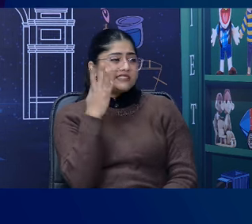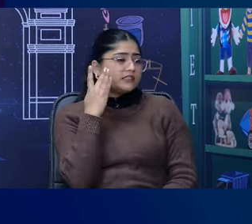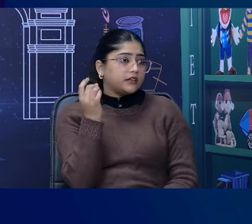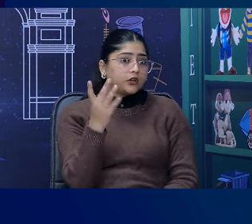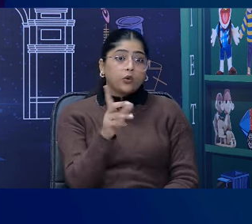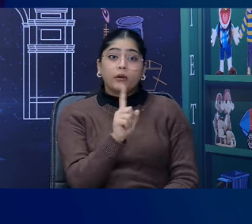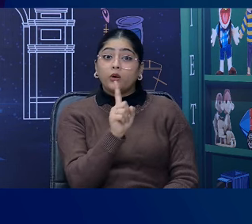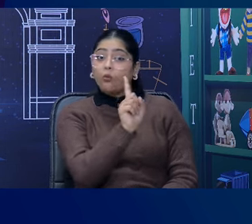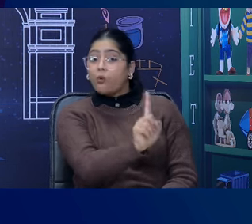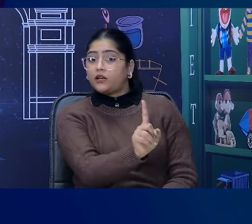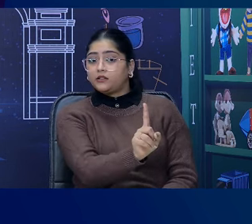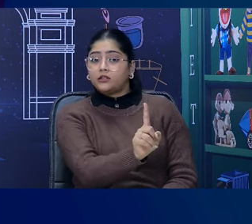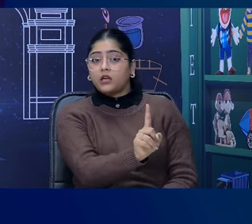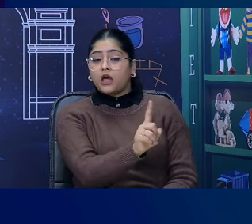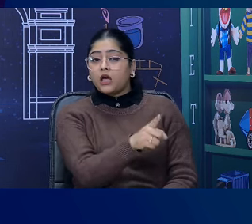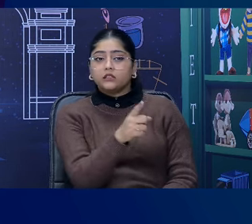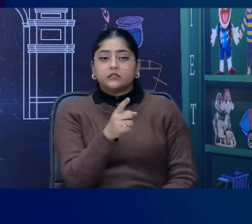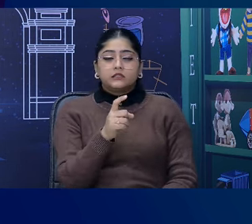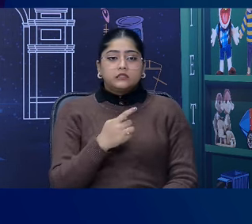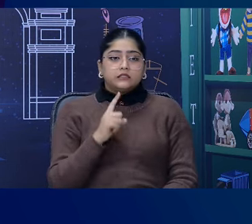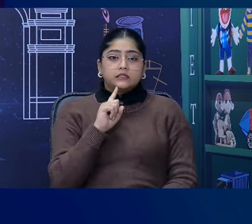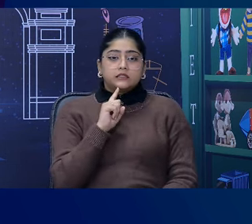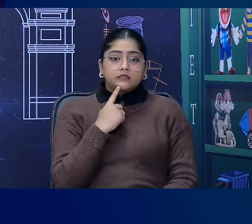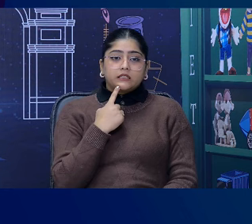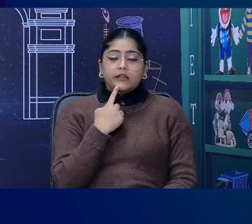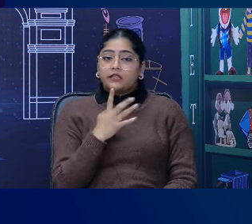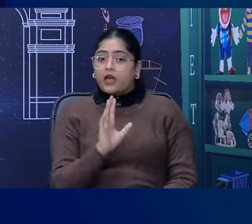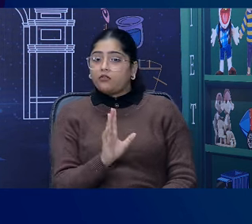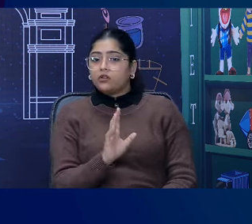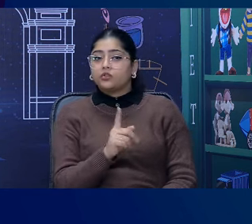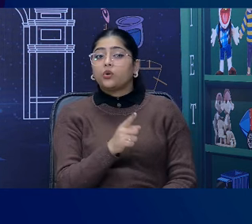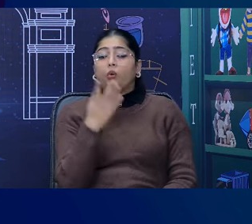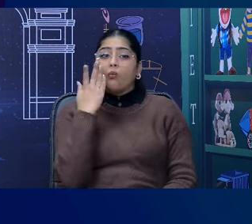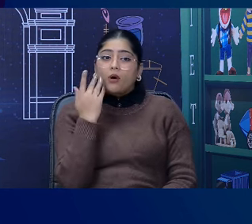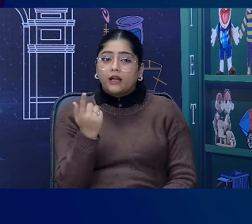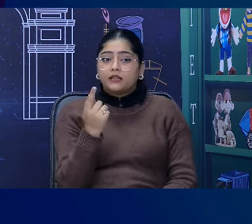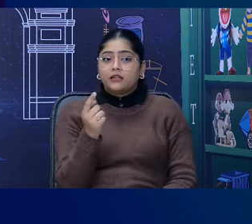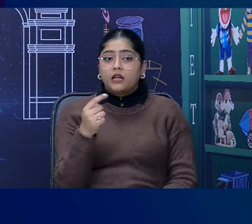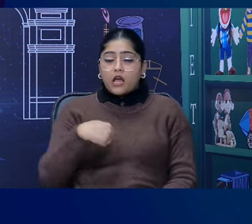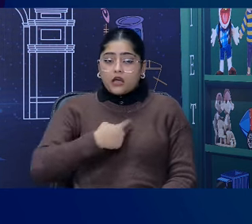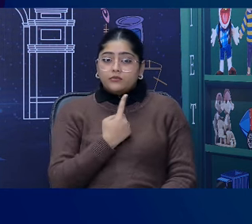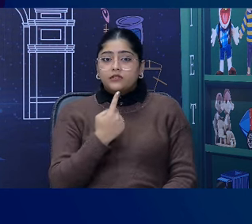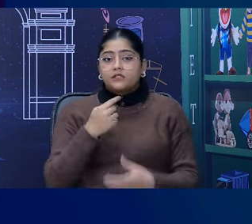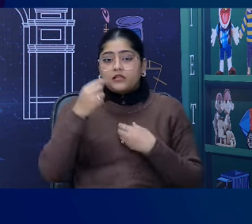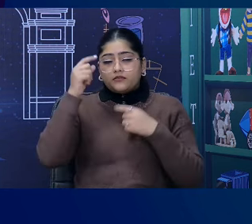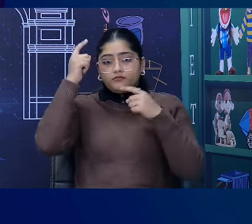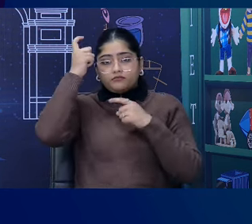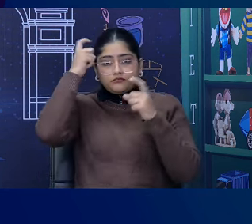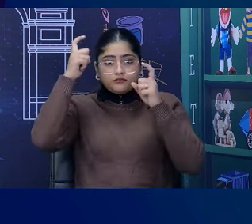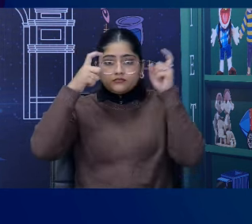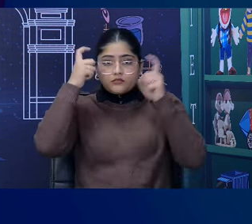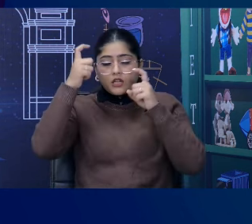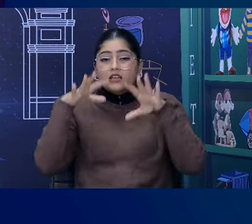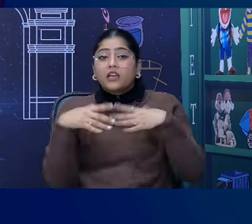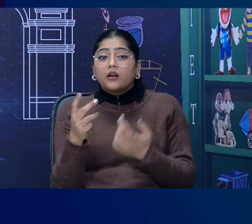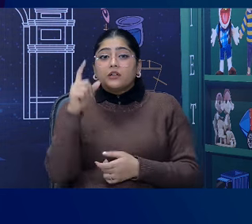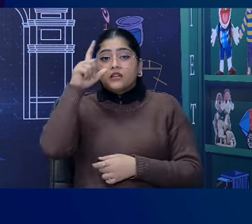थोड़ा सीरियस हो जाएगा एक है जो बिल्कुल घबरा जाएगा क्यों क्योंकि वो हमने अपने दिमाग में बनाया है कि हमें वो स्ट्रेस कैसे इफेक्ट